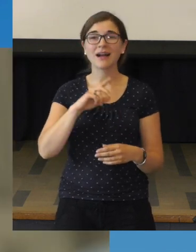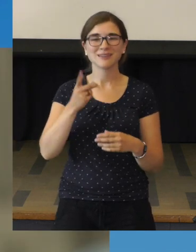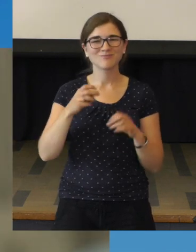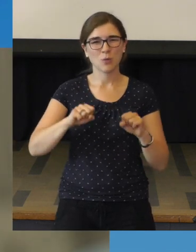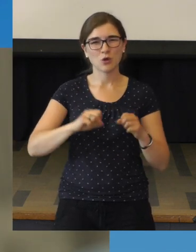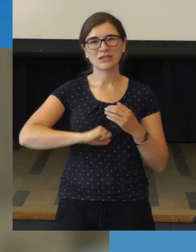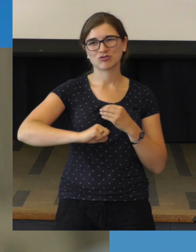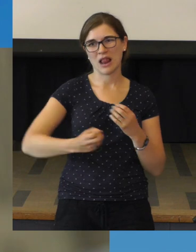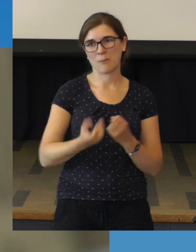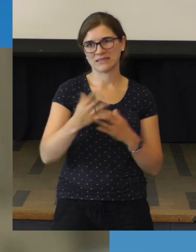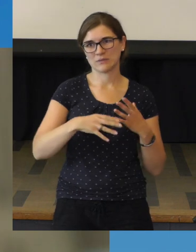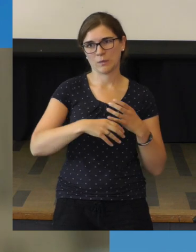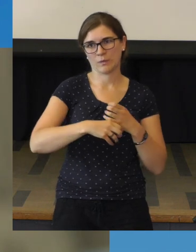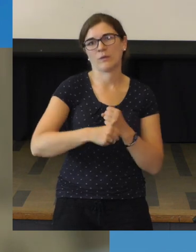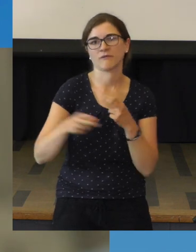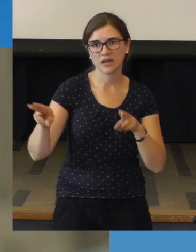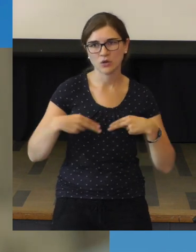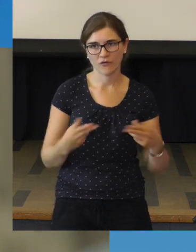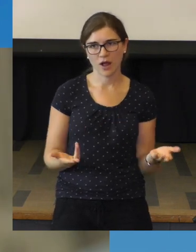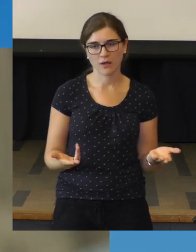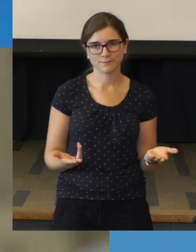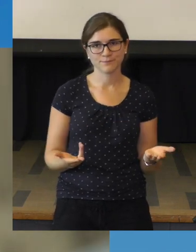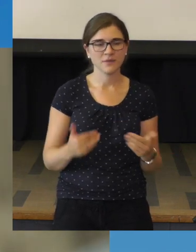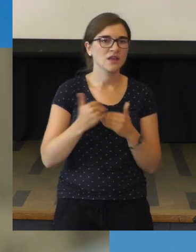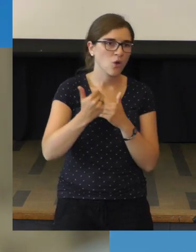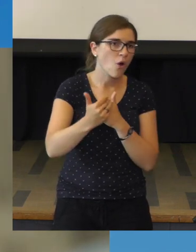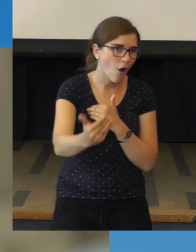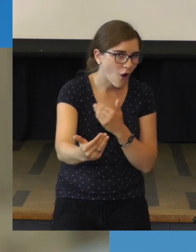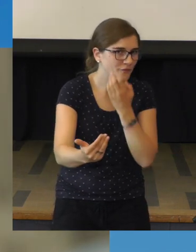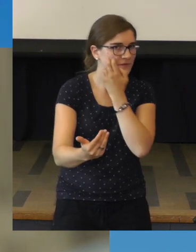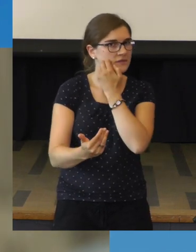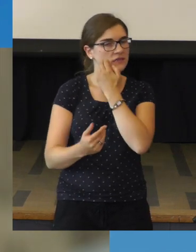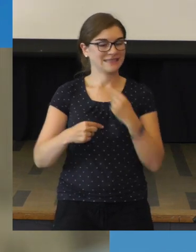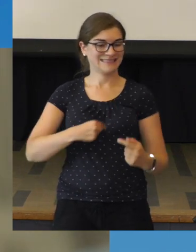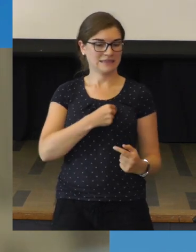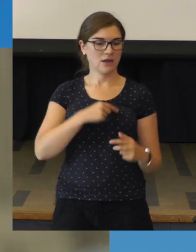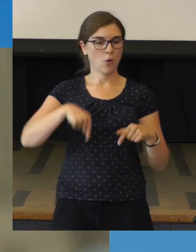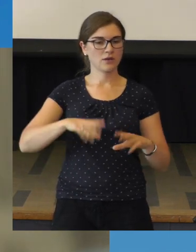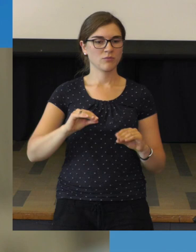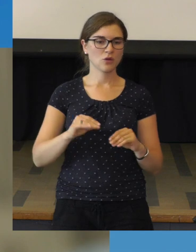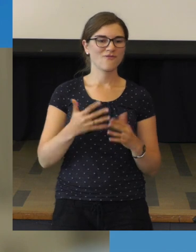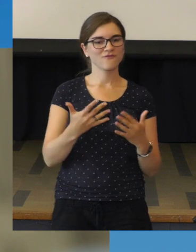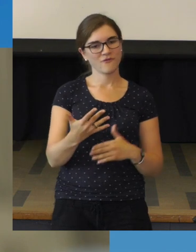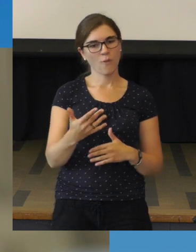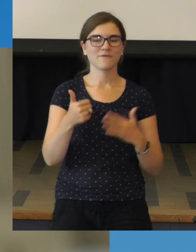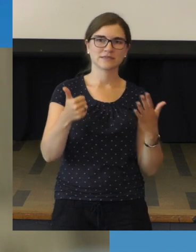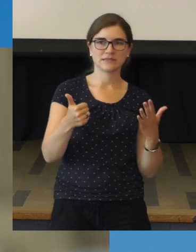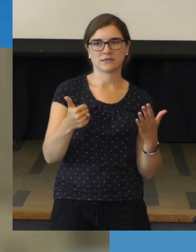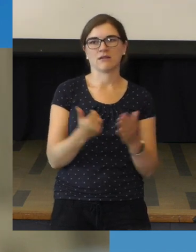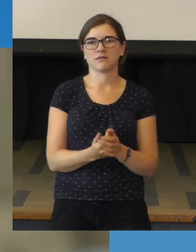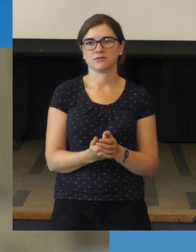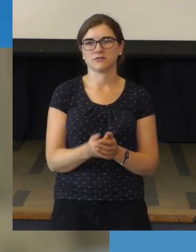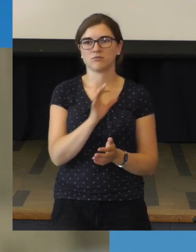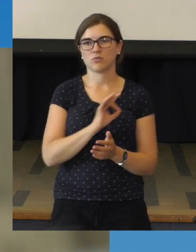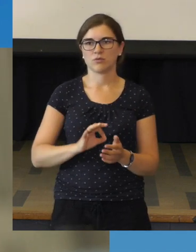Problem bei den meisten Stents, wo sie es heutzutage einsetzen. Also muss man ehrlicherweise sagen, 5-6% Risiko besteht noch